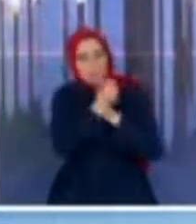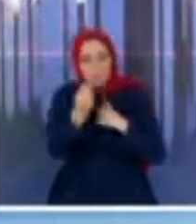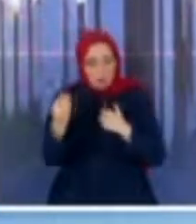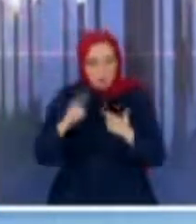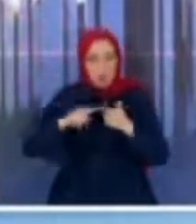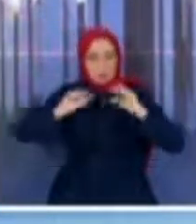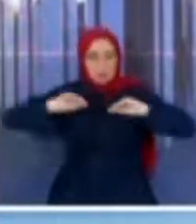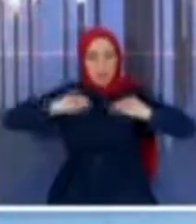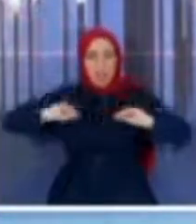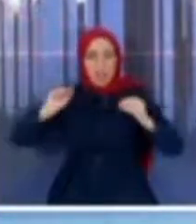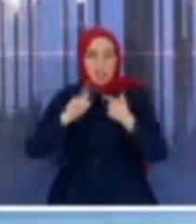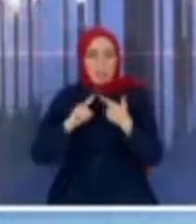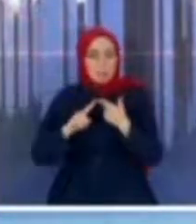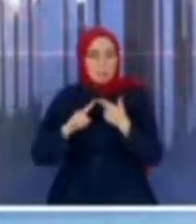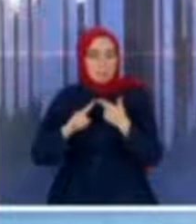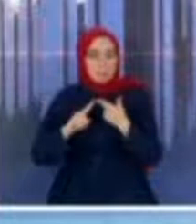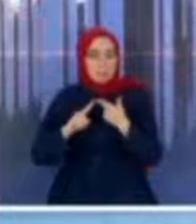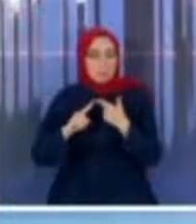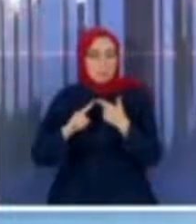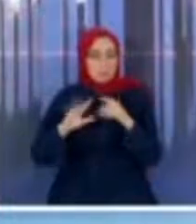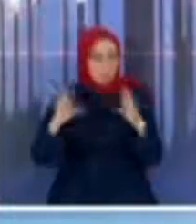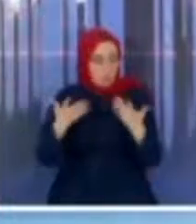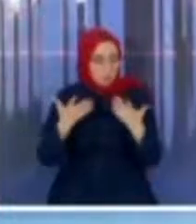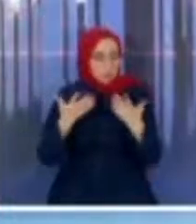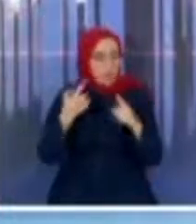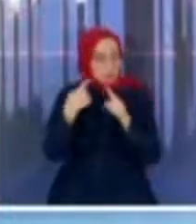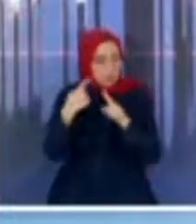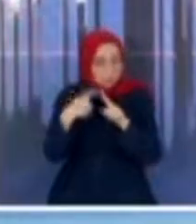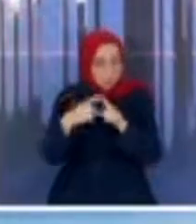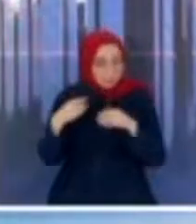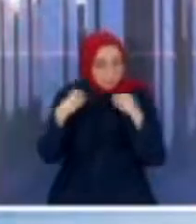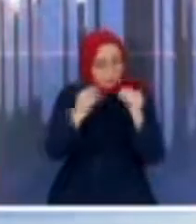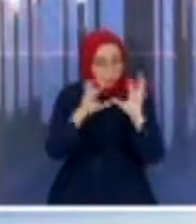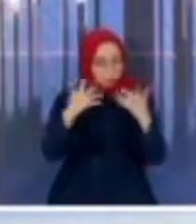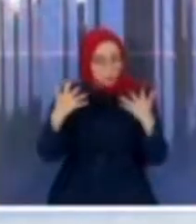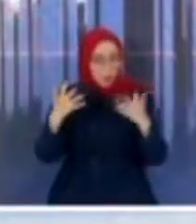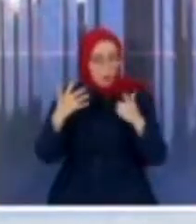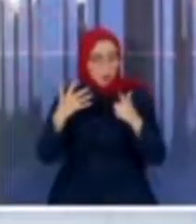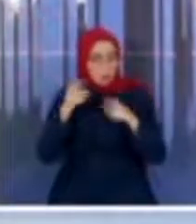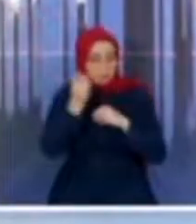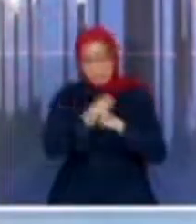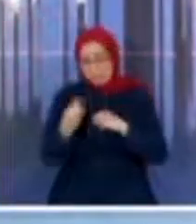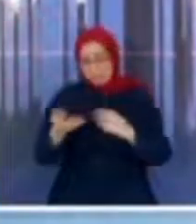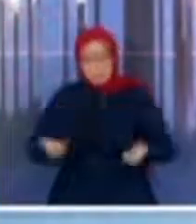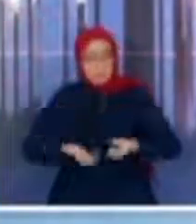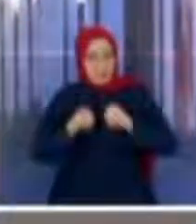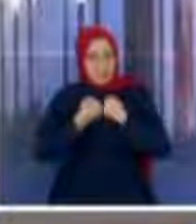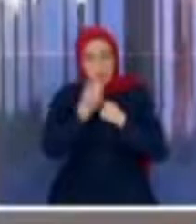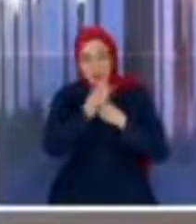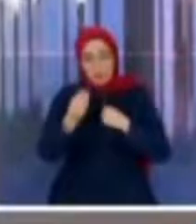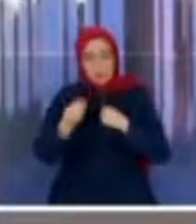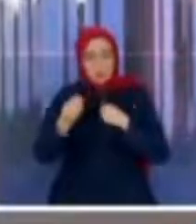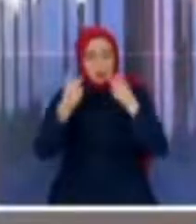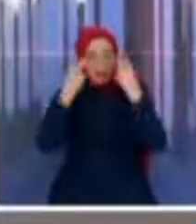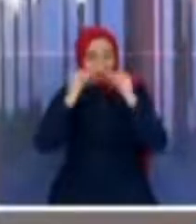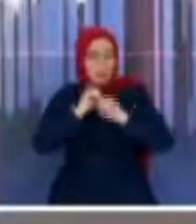حتى معناتها بديجيست صغار معناها تنجم معناها تخلي الصغير يستوعب. كما المبادرة كان نجم